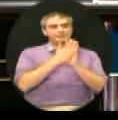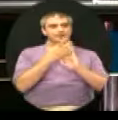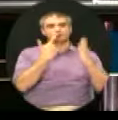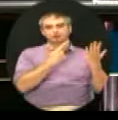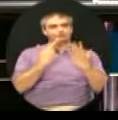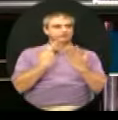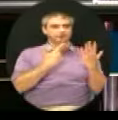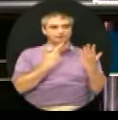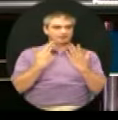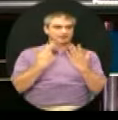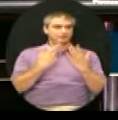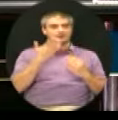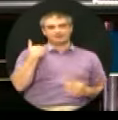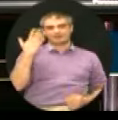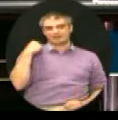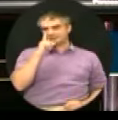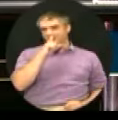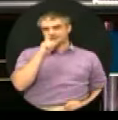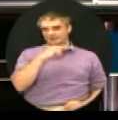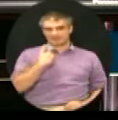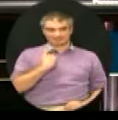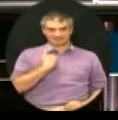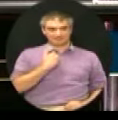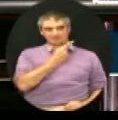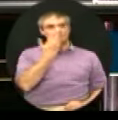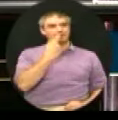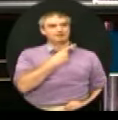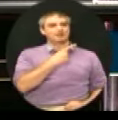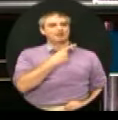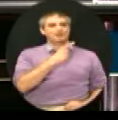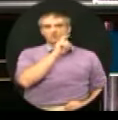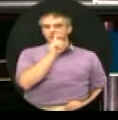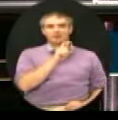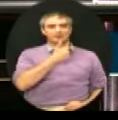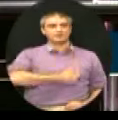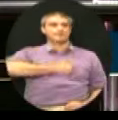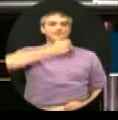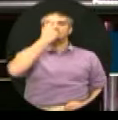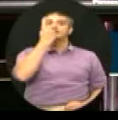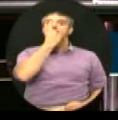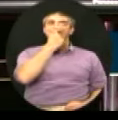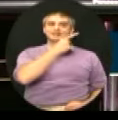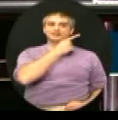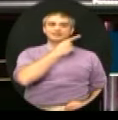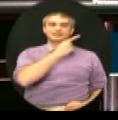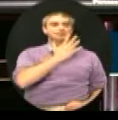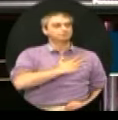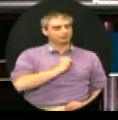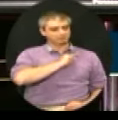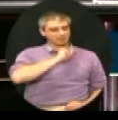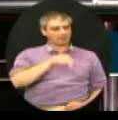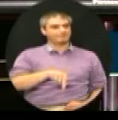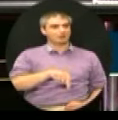שנת 77. עוד הייתי ילד. והוא היה אולי המנהיג היחיד שעז